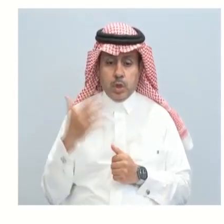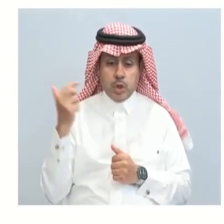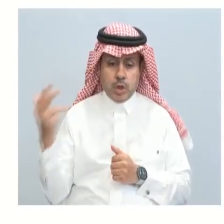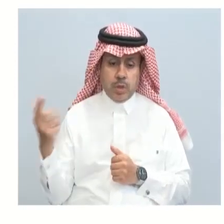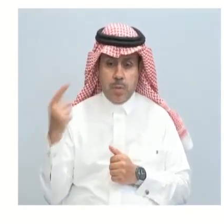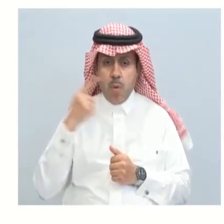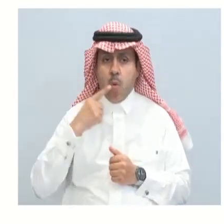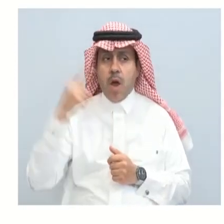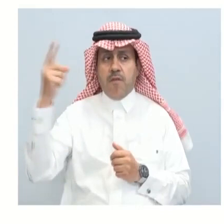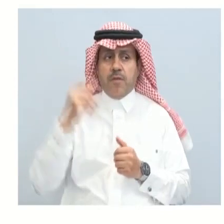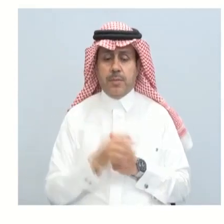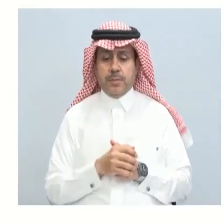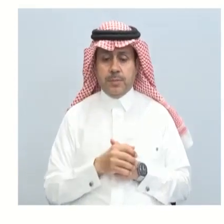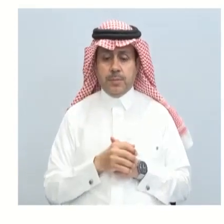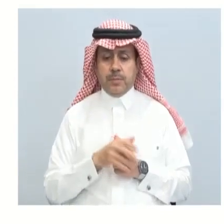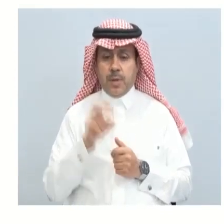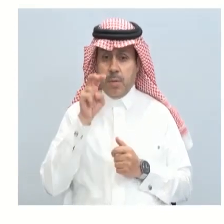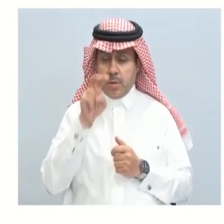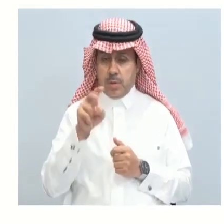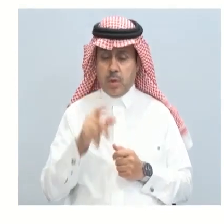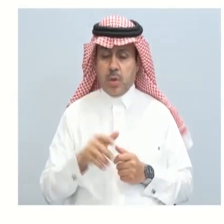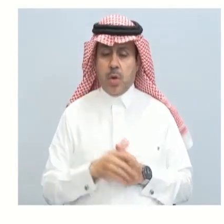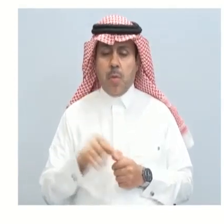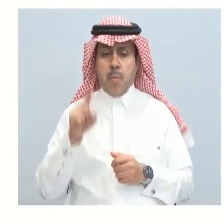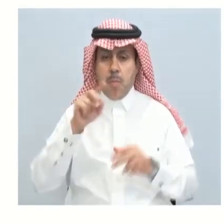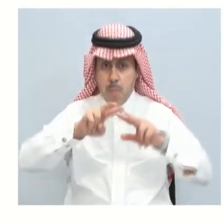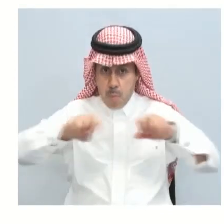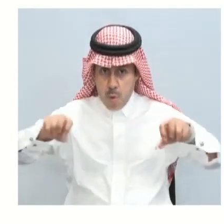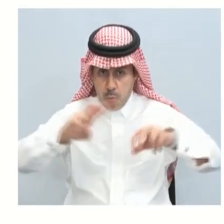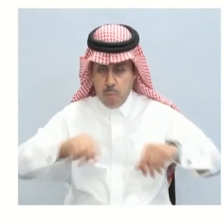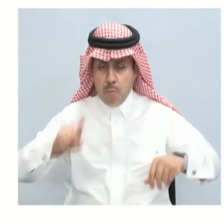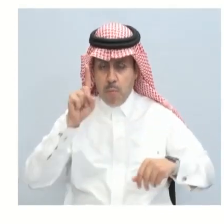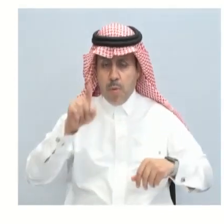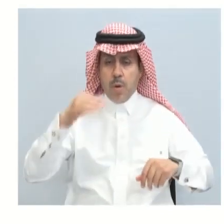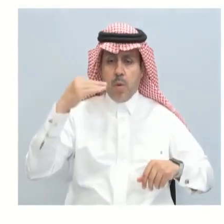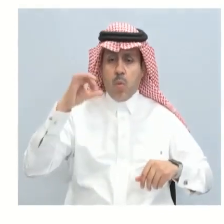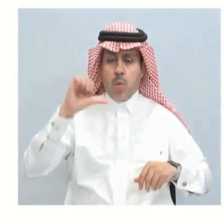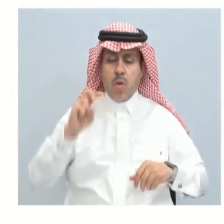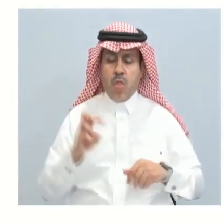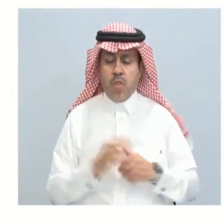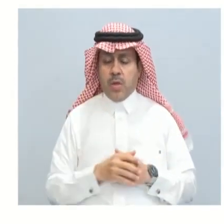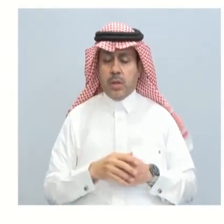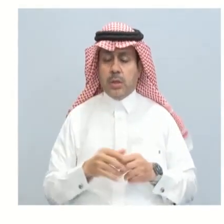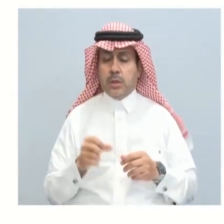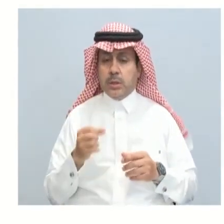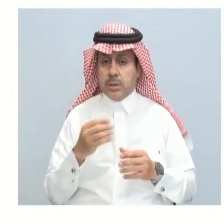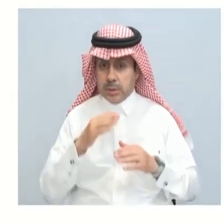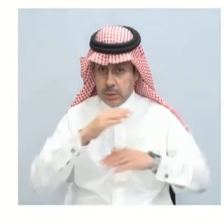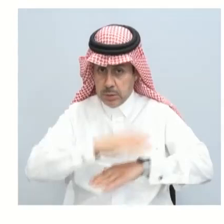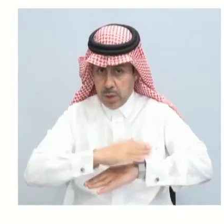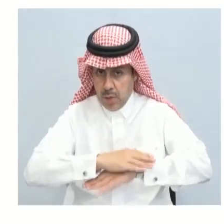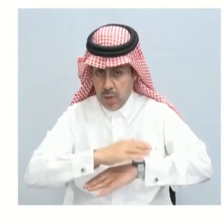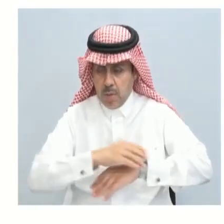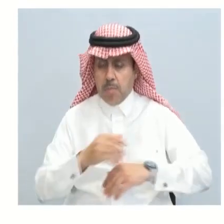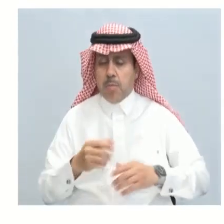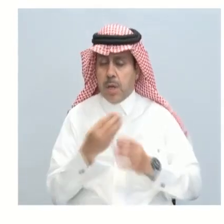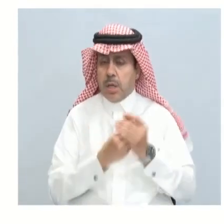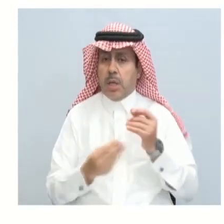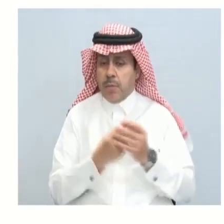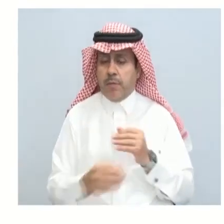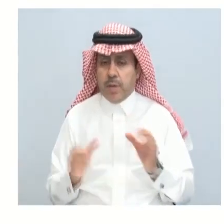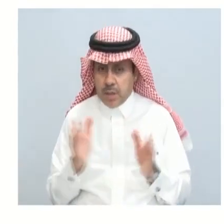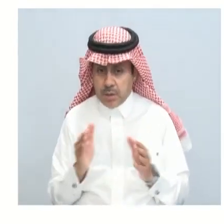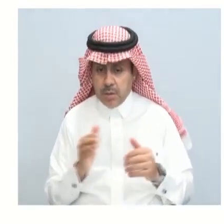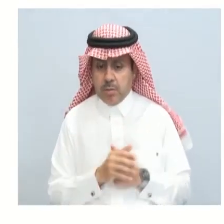للميلاد بعد اطلاع على البحوث المقدمه للاعضاء والخبراء في موضوع تنظيم النسل واستماعه للمناقشات التي دارت